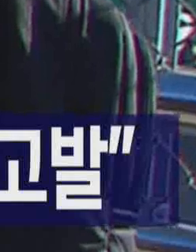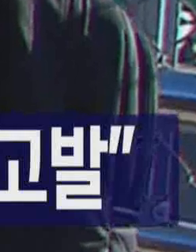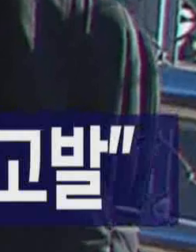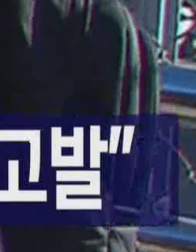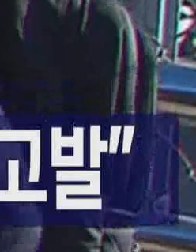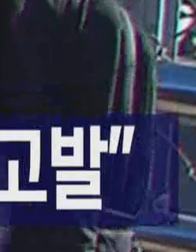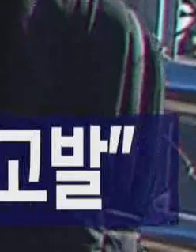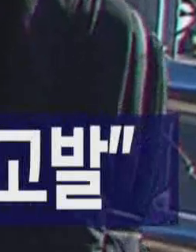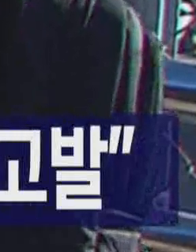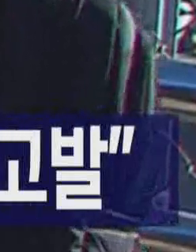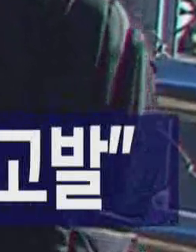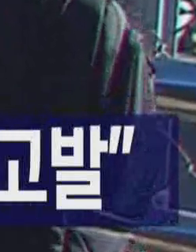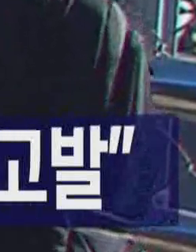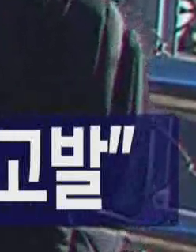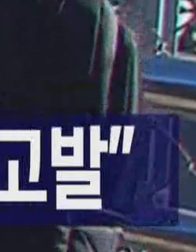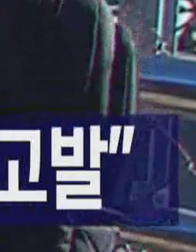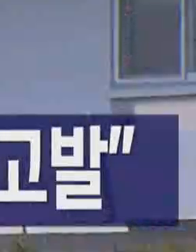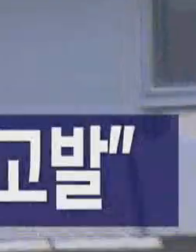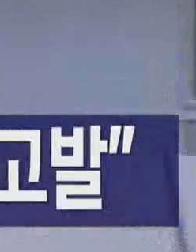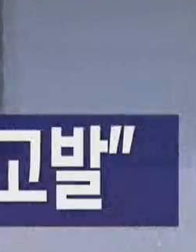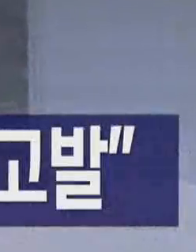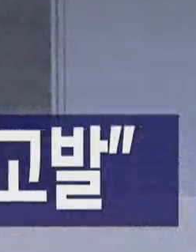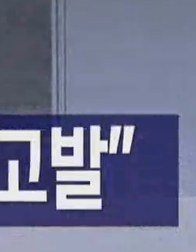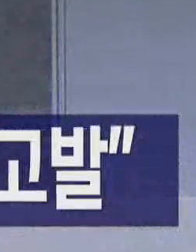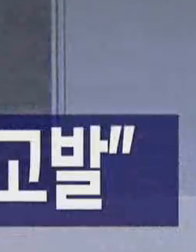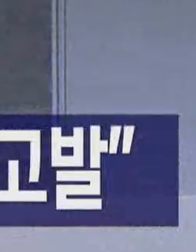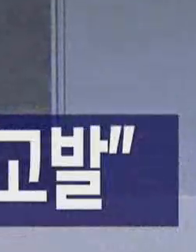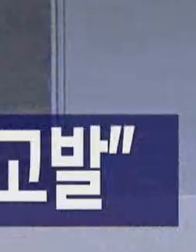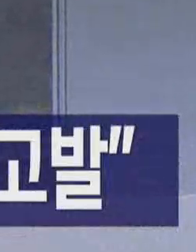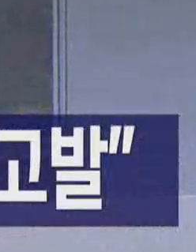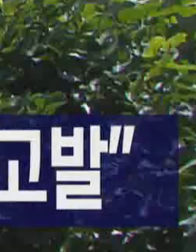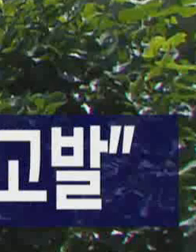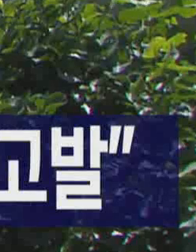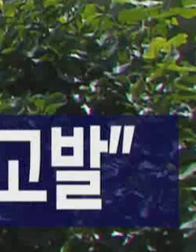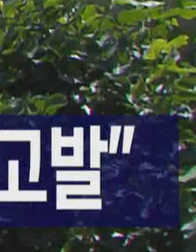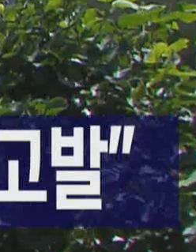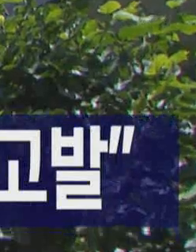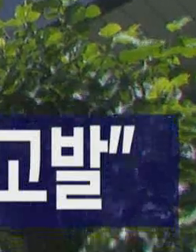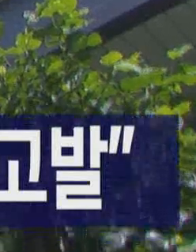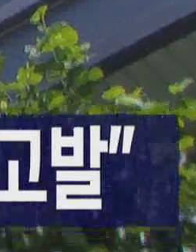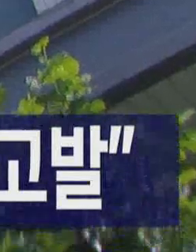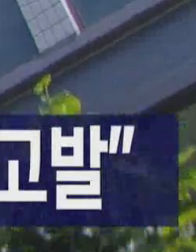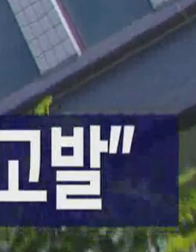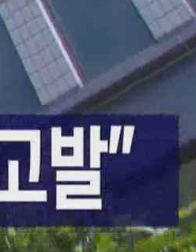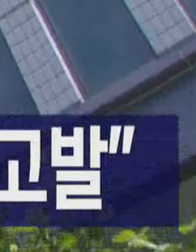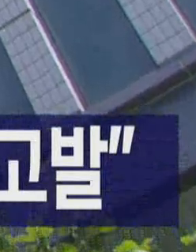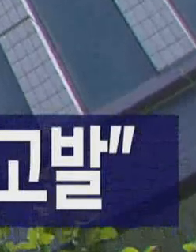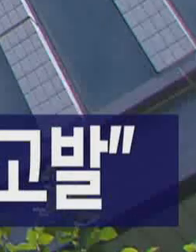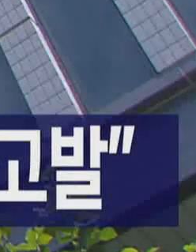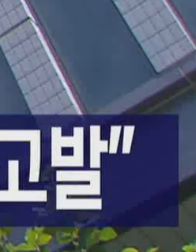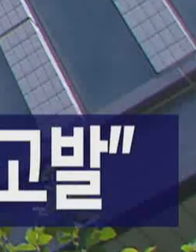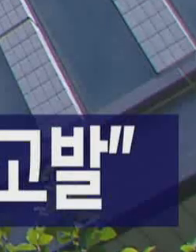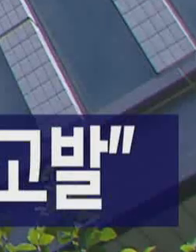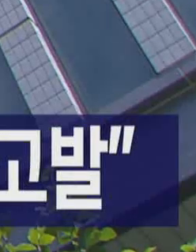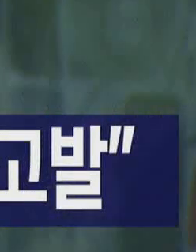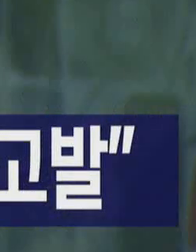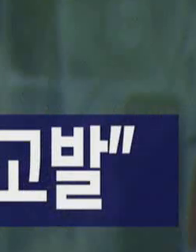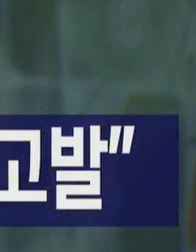노동자들은 추가 증거를 내놓으며 철저한 수사를 거듭 주문하고 나섰습니다. 새로운 증거를 제출을 해서